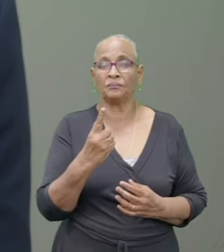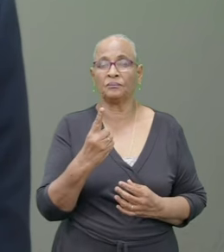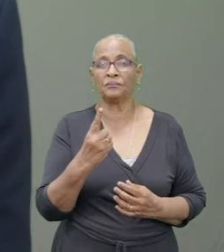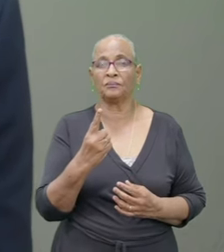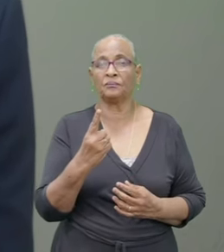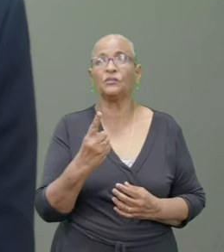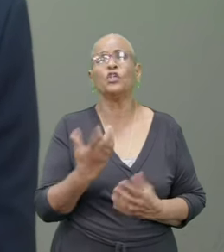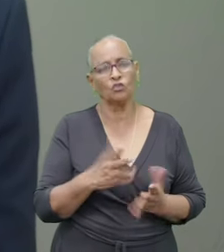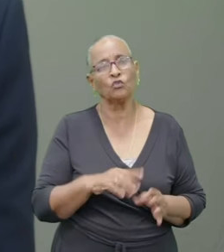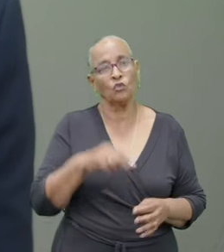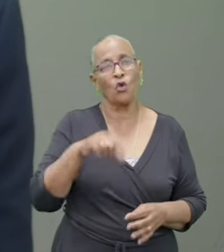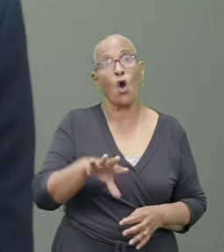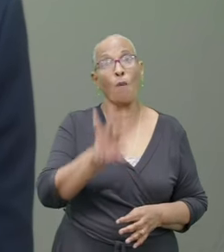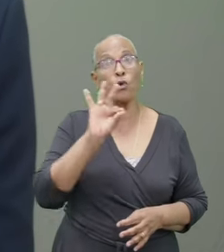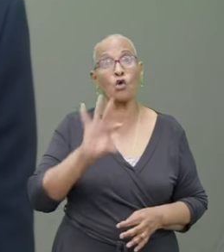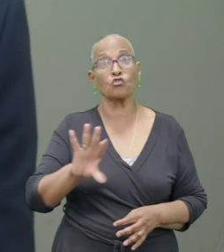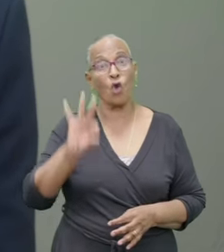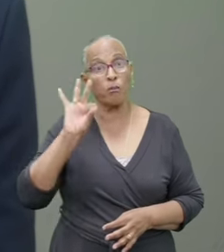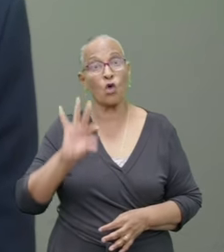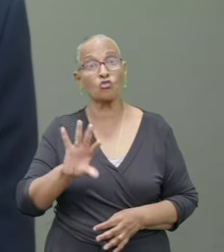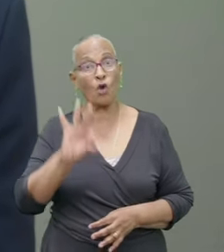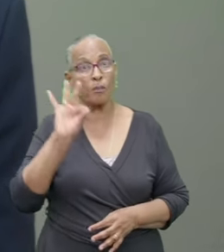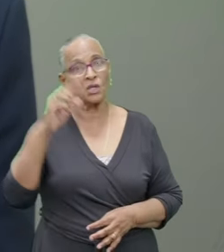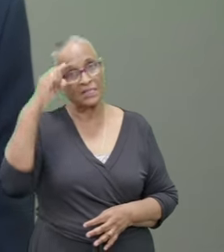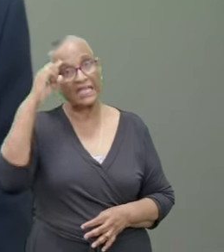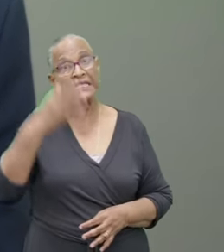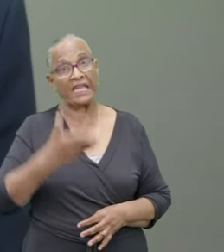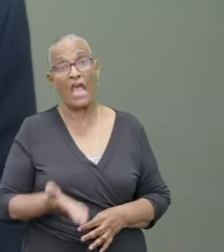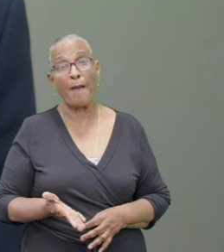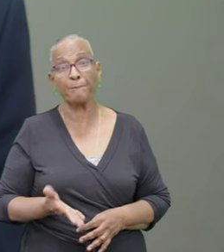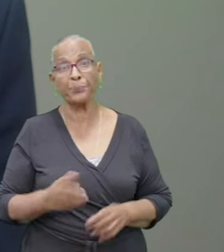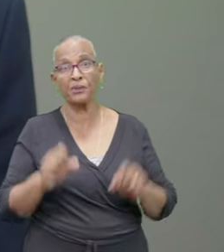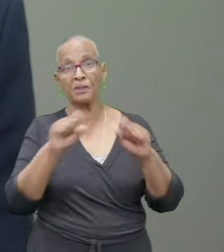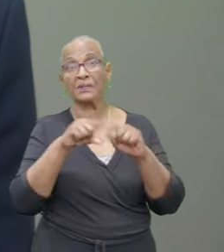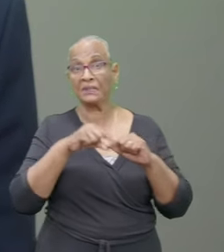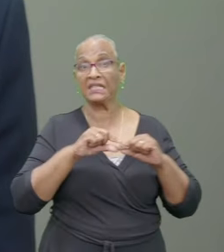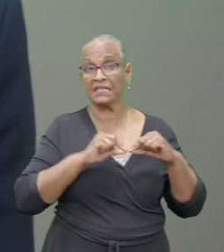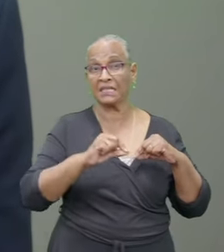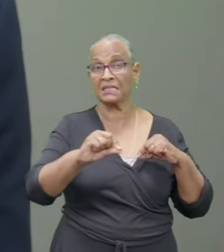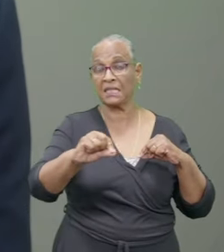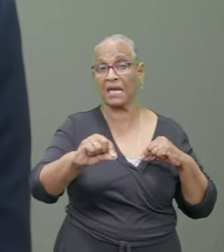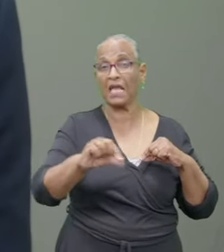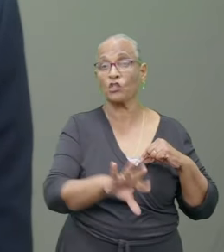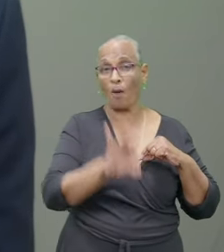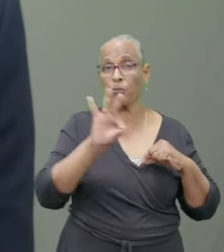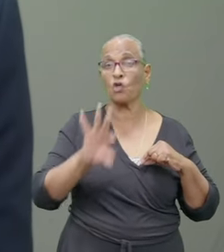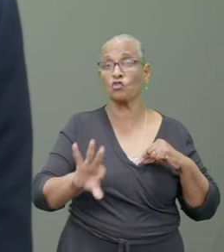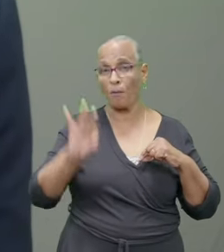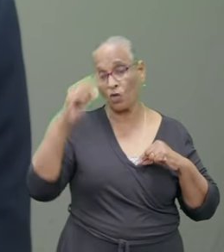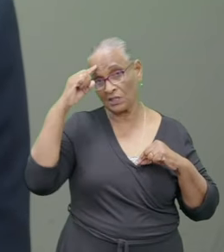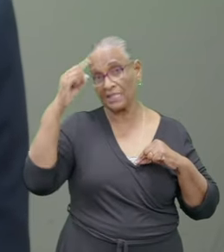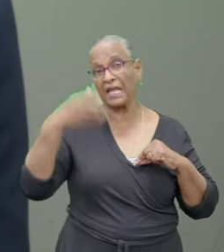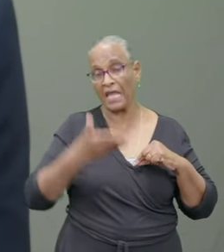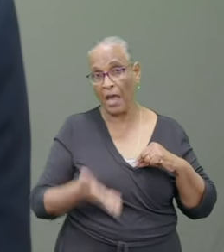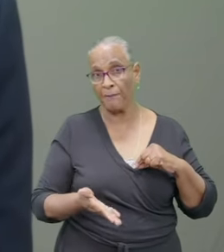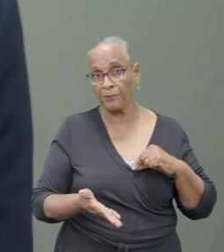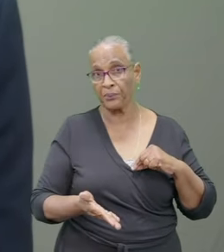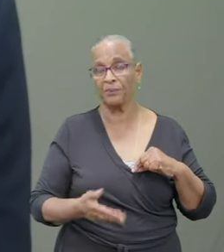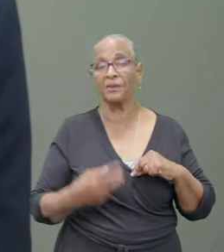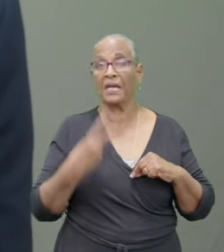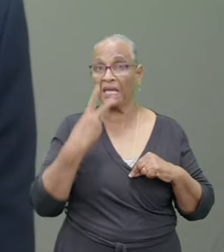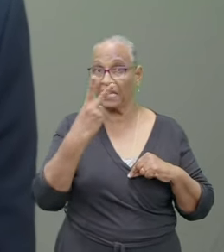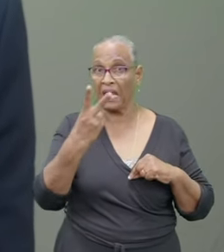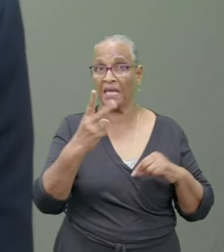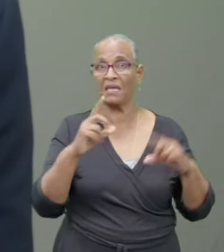we hebben een aantal oplossingsvoorstellen bedacht in dit traject. En we zijn dus, u ziet het hier ook, als ik even naar de volgende slide